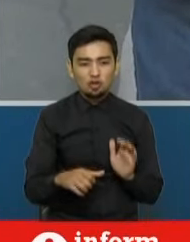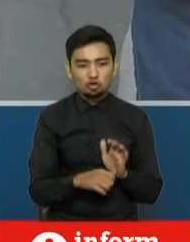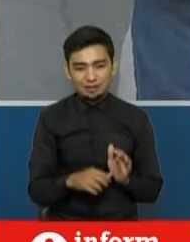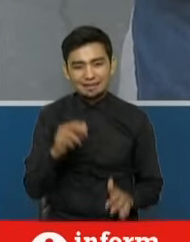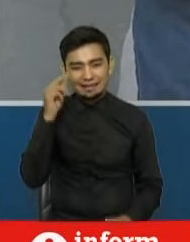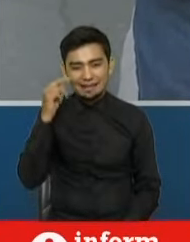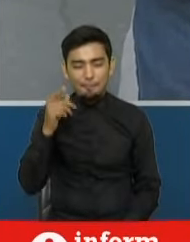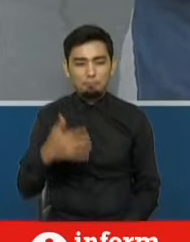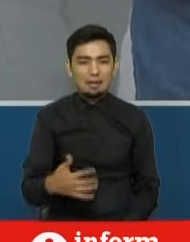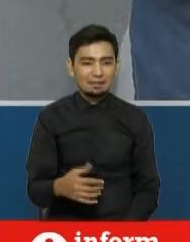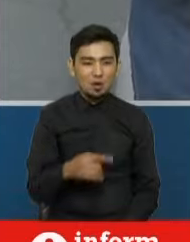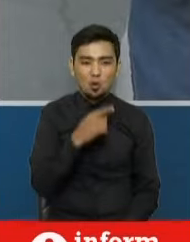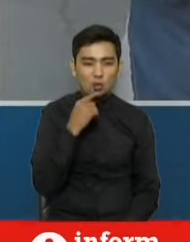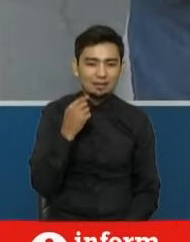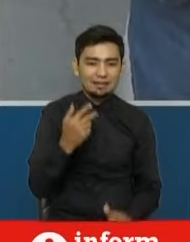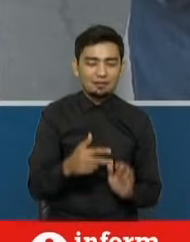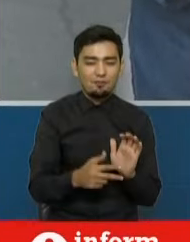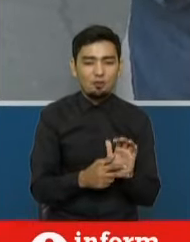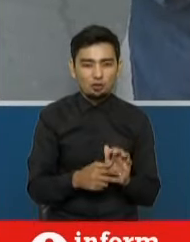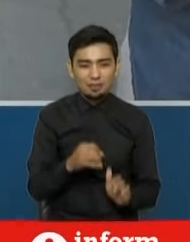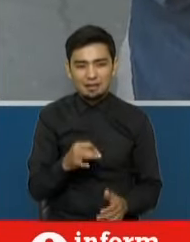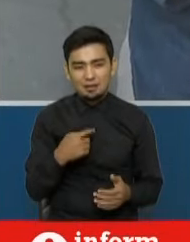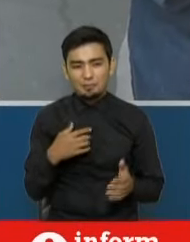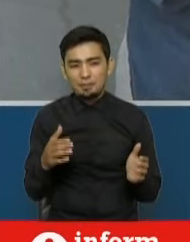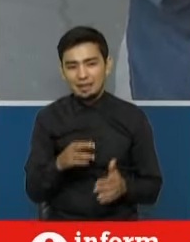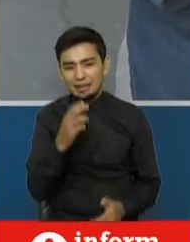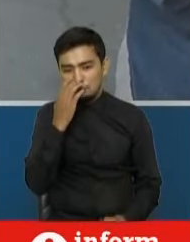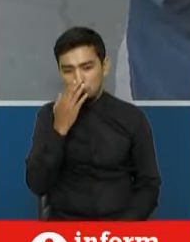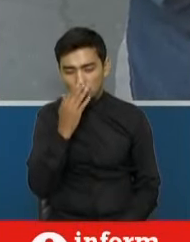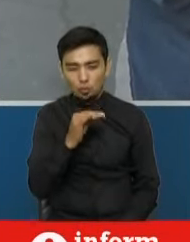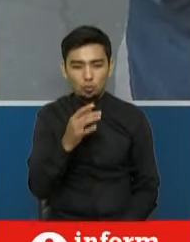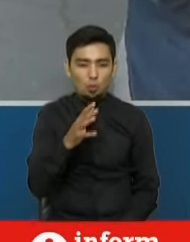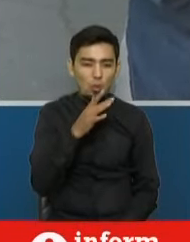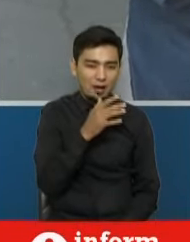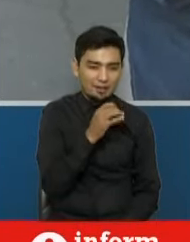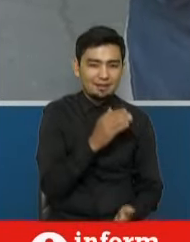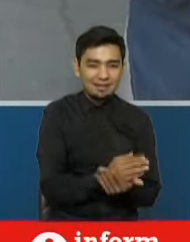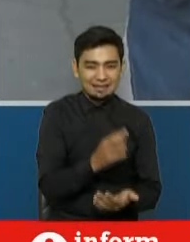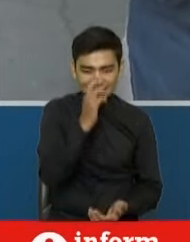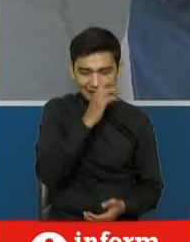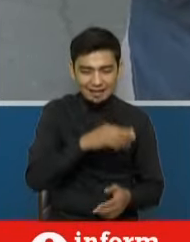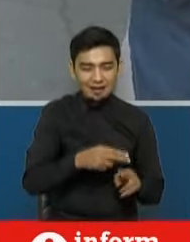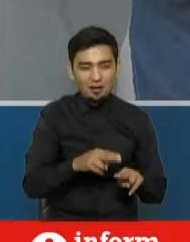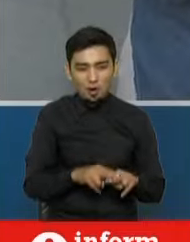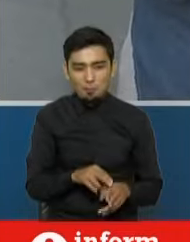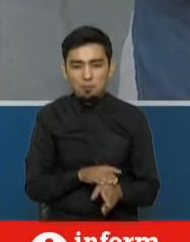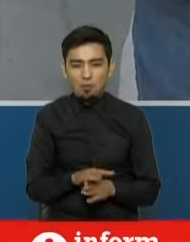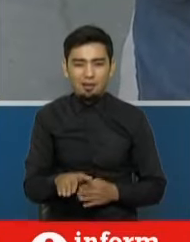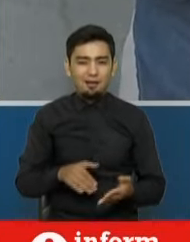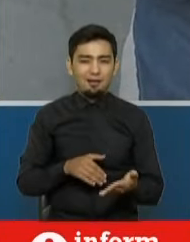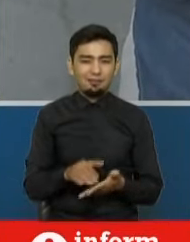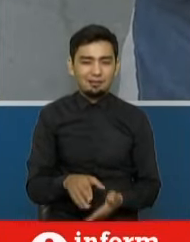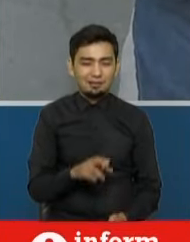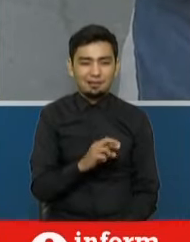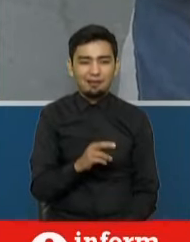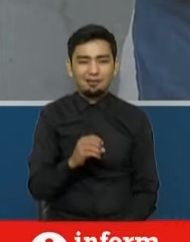Китае 50, России 38. Чуть меньше в Японии и Южной Корее. Но есть и страны, которые полностью отказались от